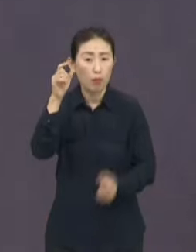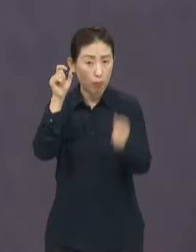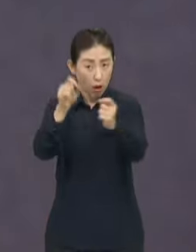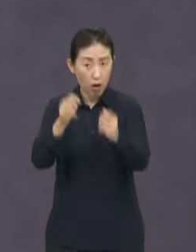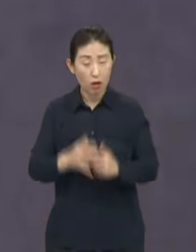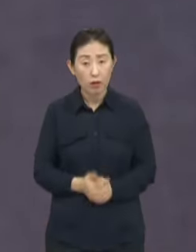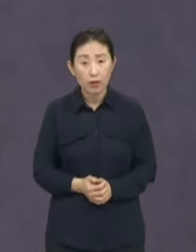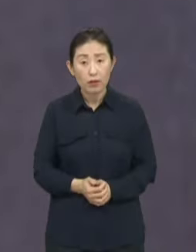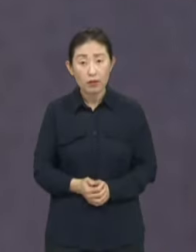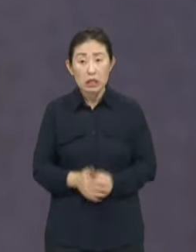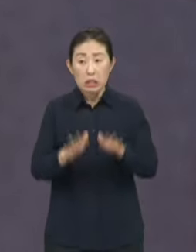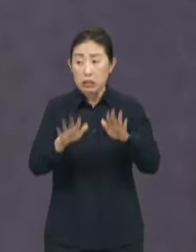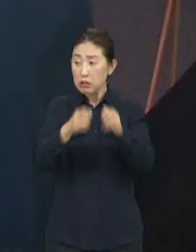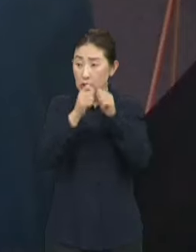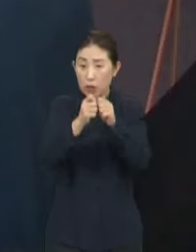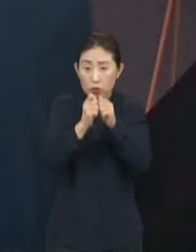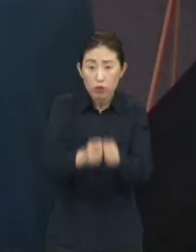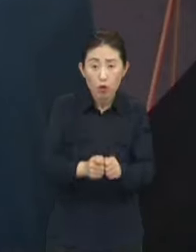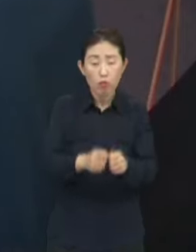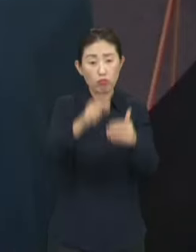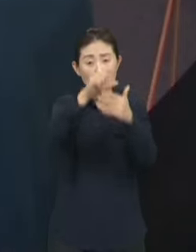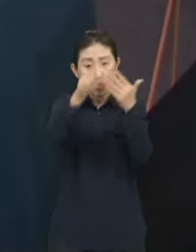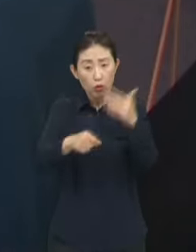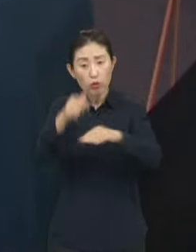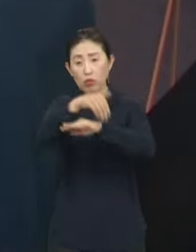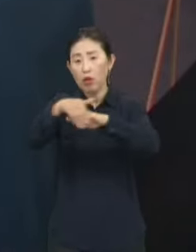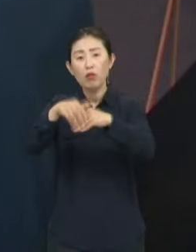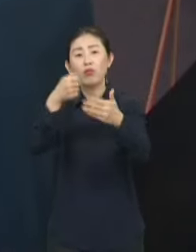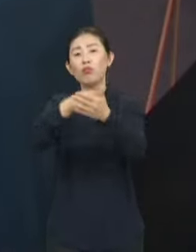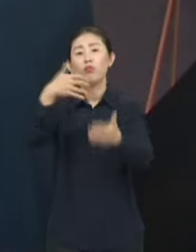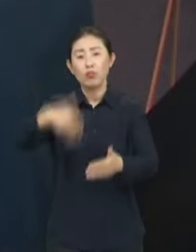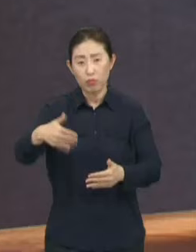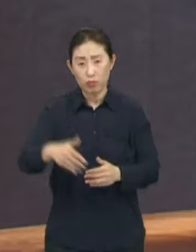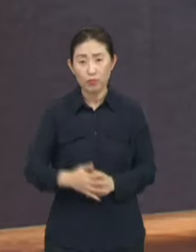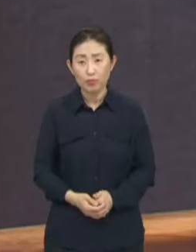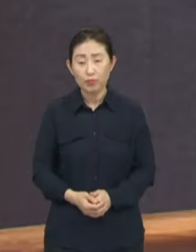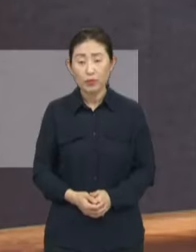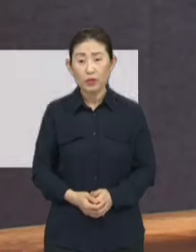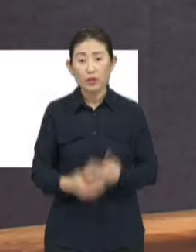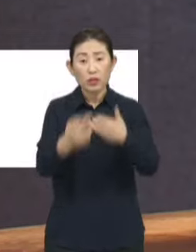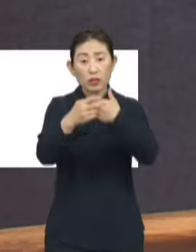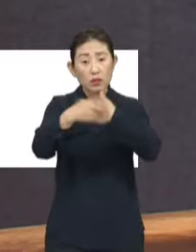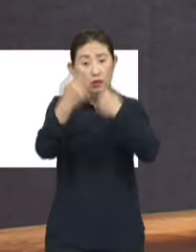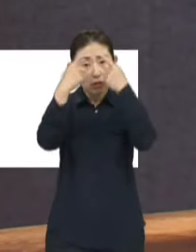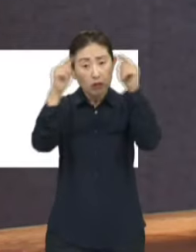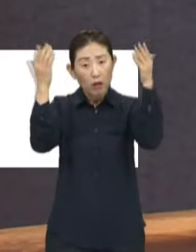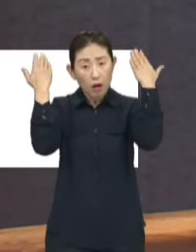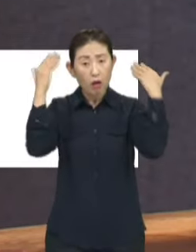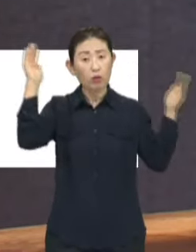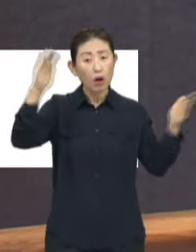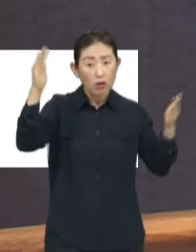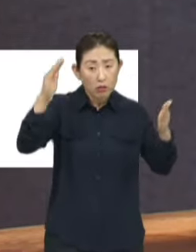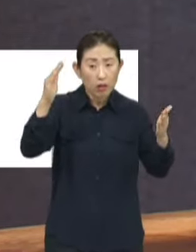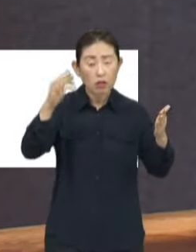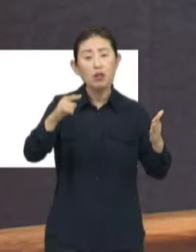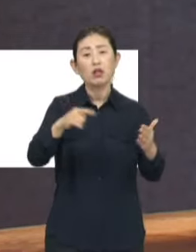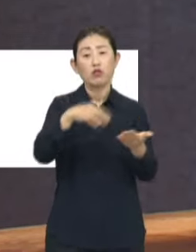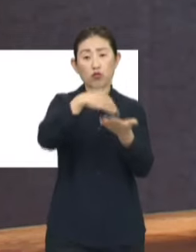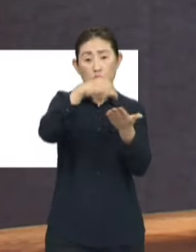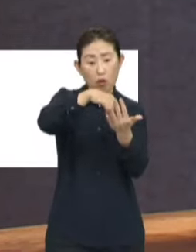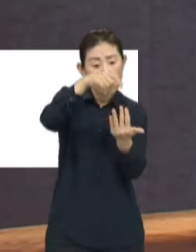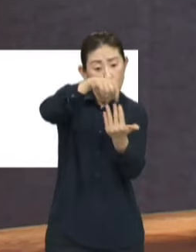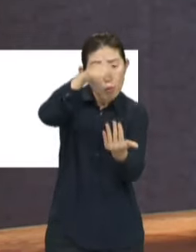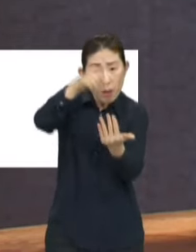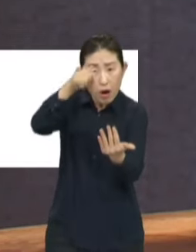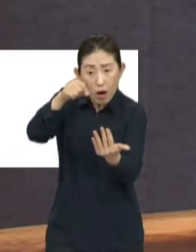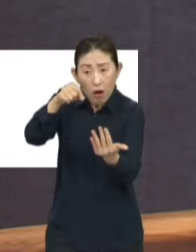전형 비율 등 세부 전형도 확정되지 않은 상태입니다. 의대는 다른 모든 모집단에 영향을 주기 때문에 꼭